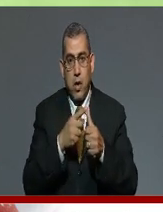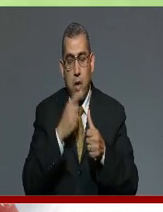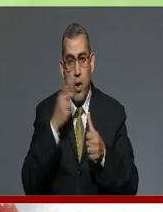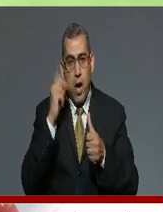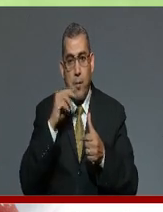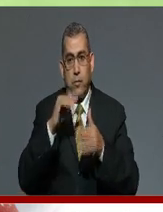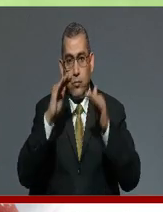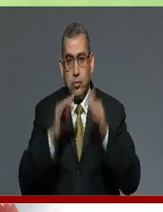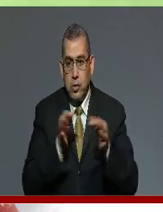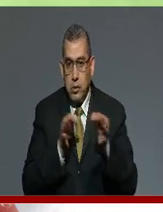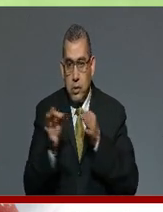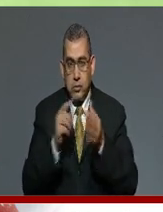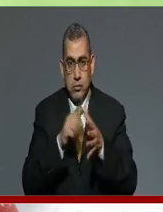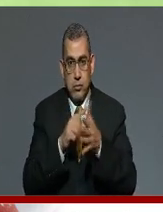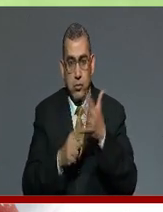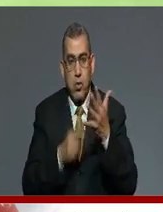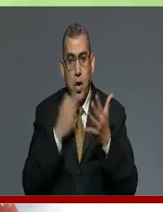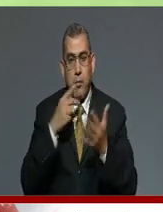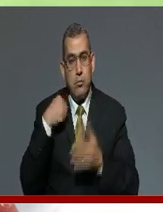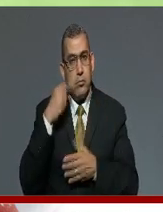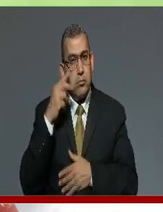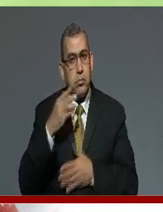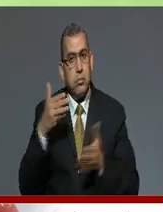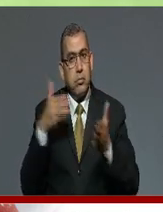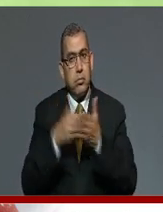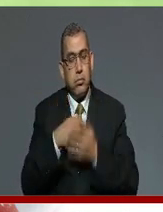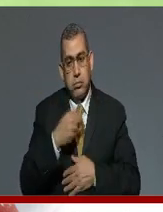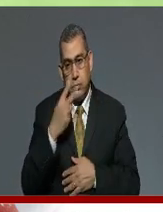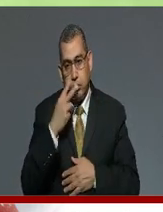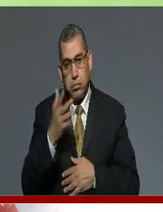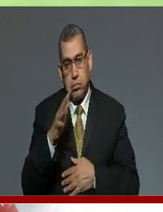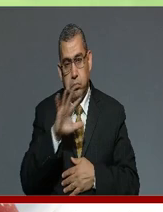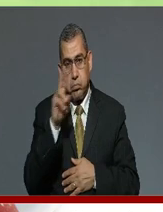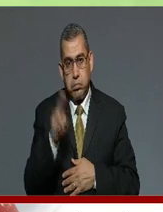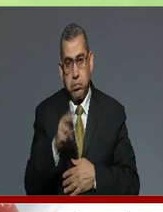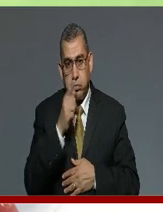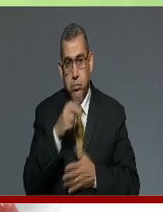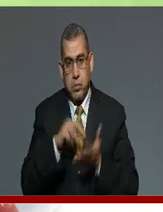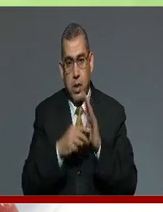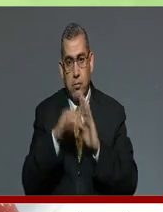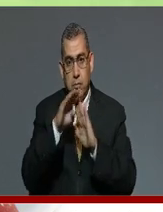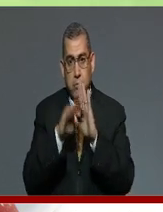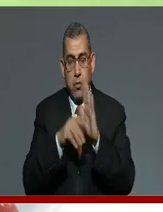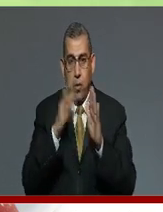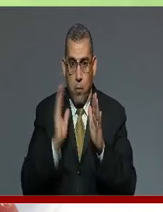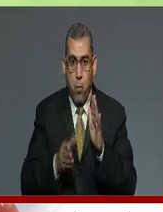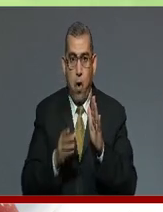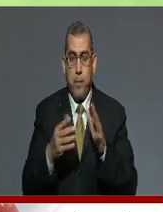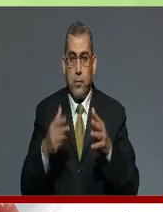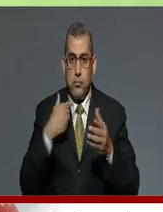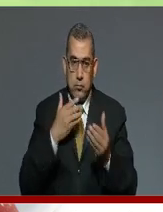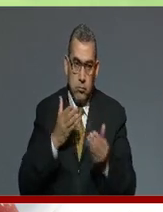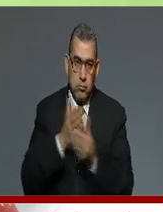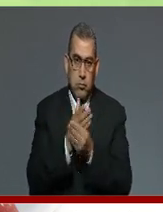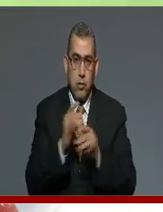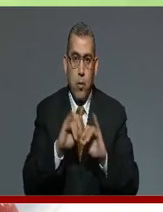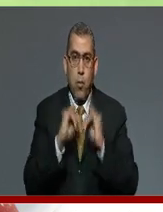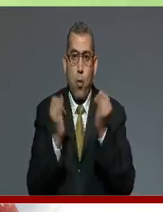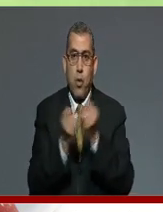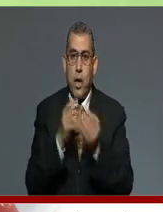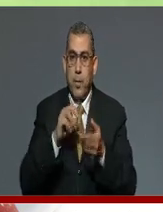والتقييم ونستطيع ان نرى اننا ربما نضيف كذلك اليها نقطه التدخل المجتمعي